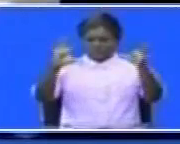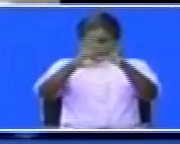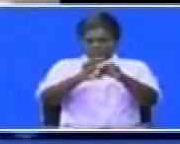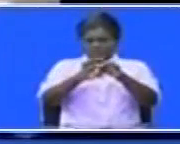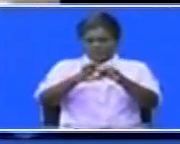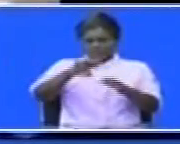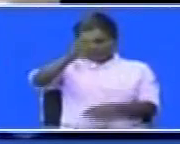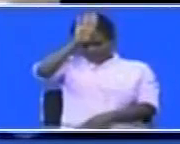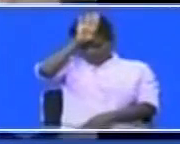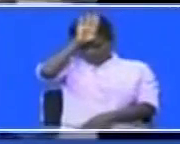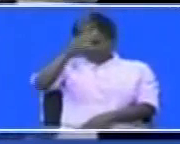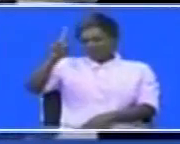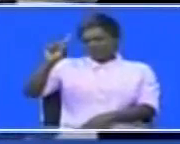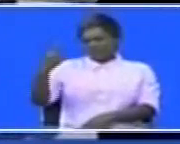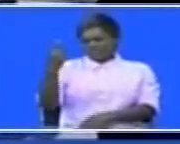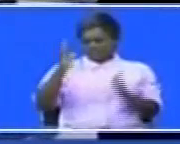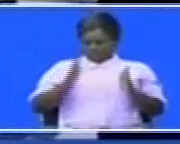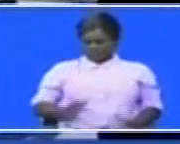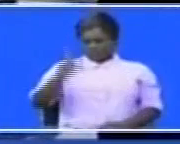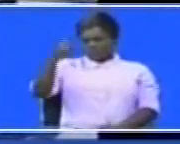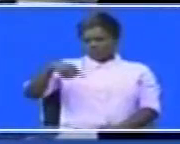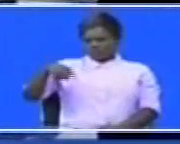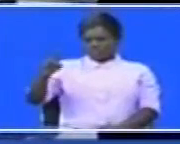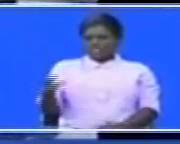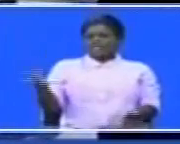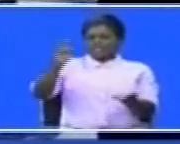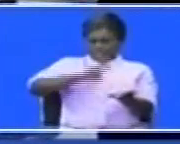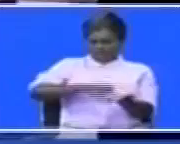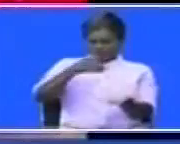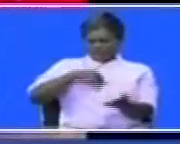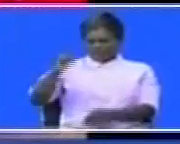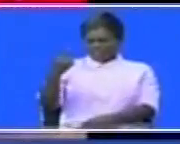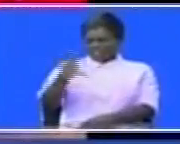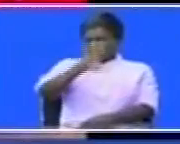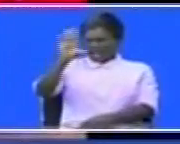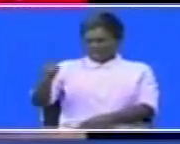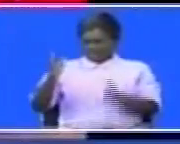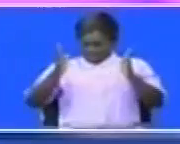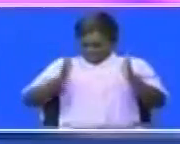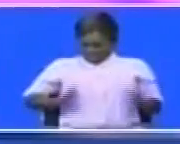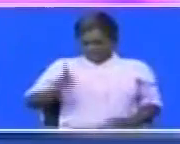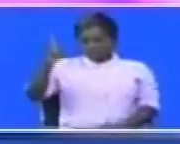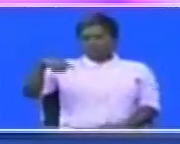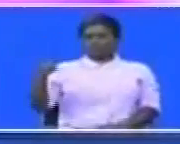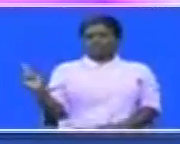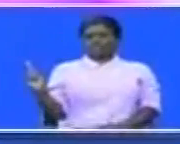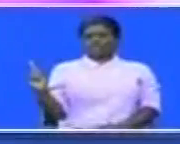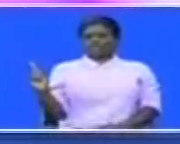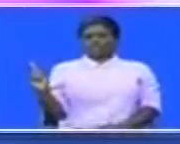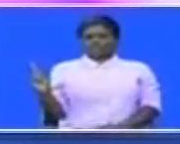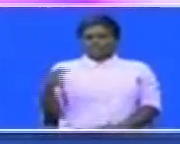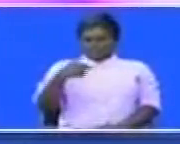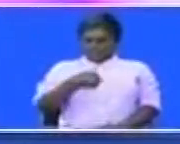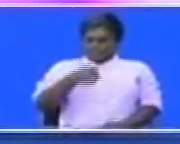za Kiarabu alipoibuka wa kwanza. Ushindi huo ulimweka kwenye historia kama Mwafrika wa kwanza kushinda mashindano hayo. It feels great to